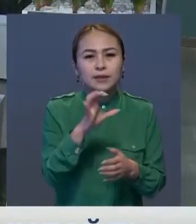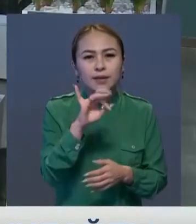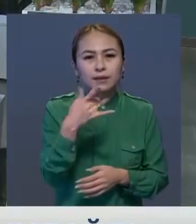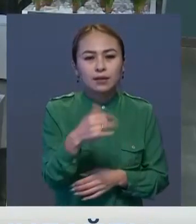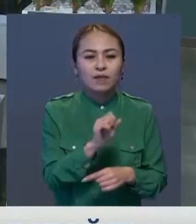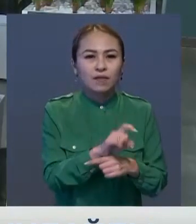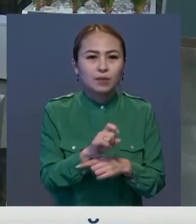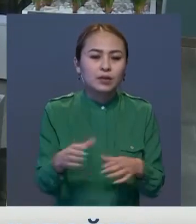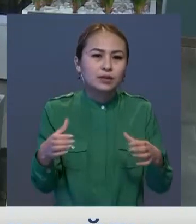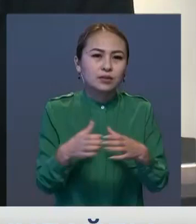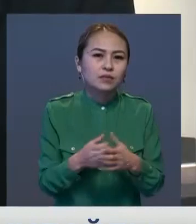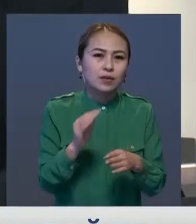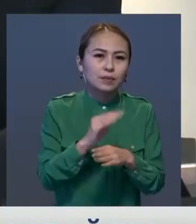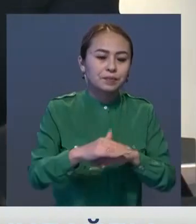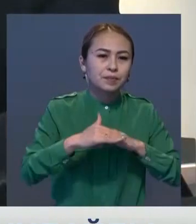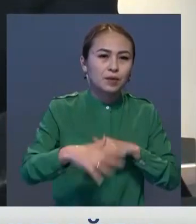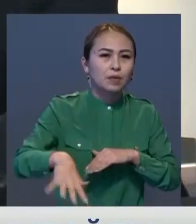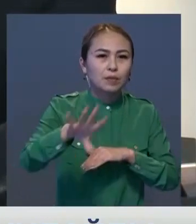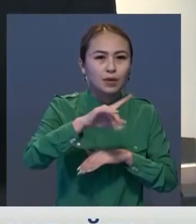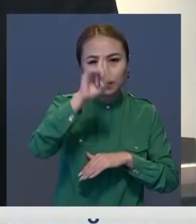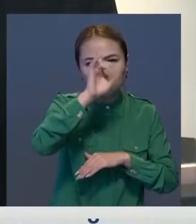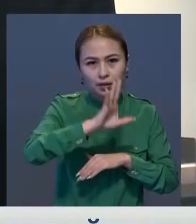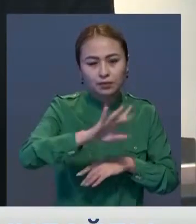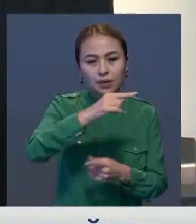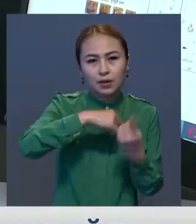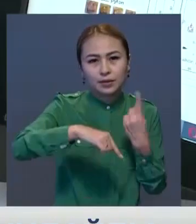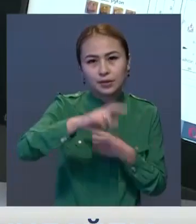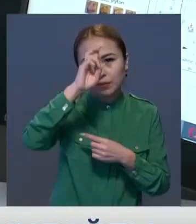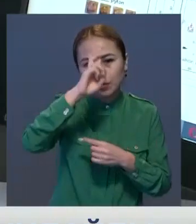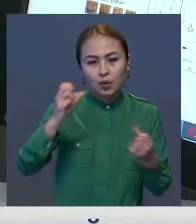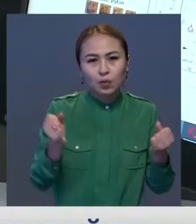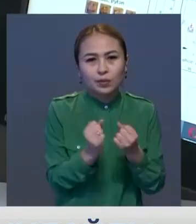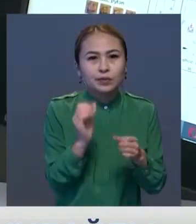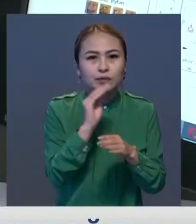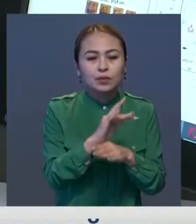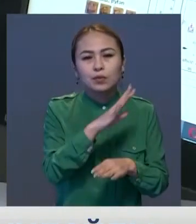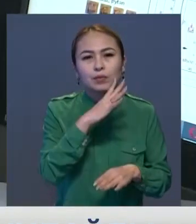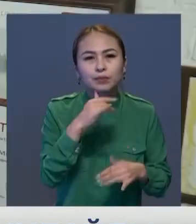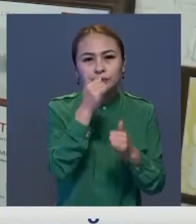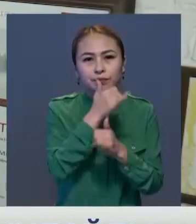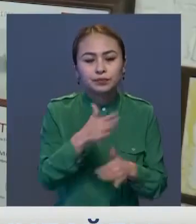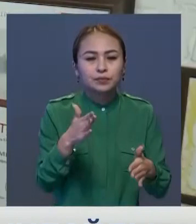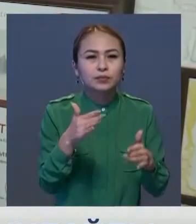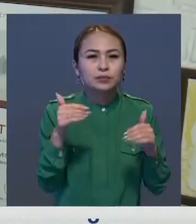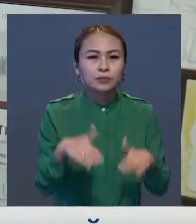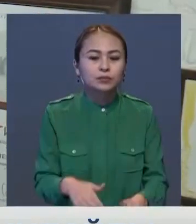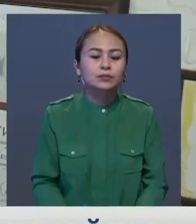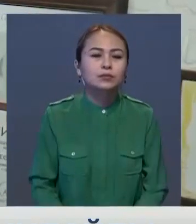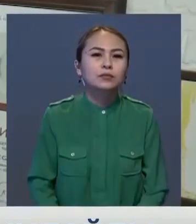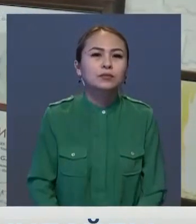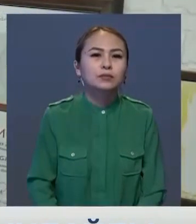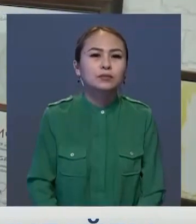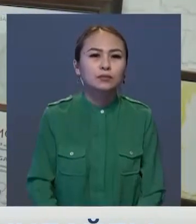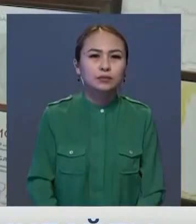фабрикасынан шыққан өнімдер мегаполисте ғана емес, барлық өңірде танымал. Кәсіпкер мемлекеттің қолдауынсыз көп нәрсені игере алмайтын едім дейді. Получили землю